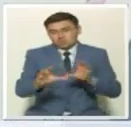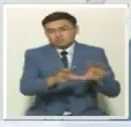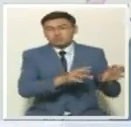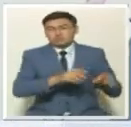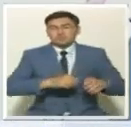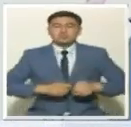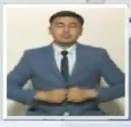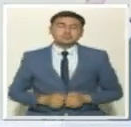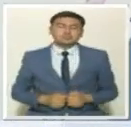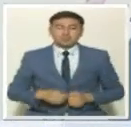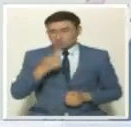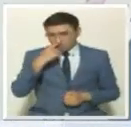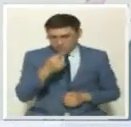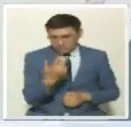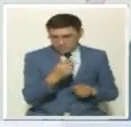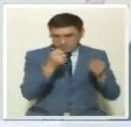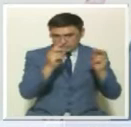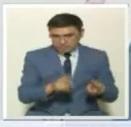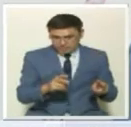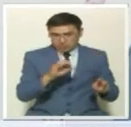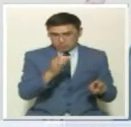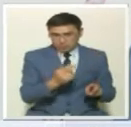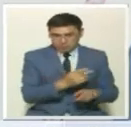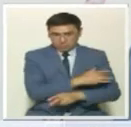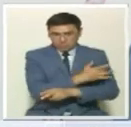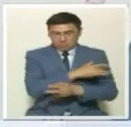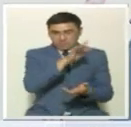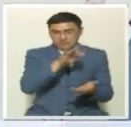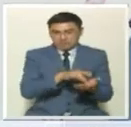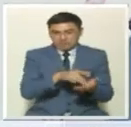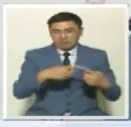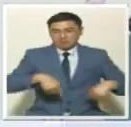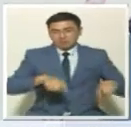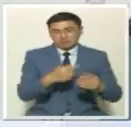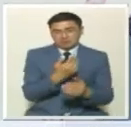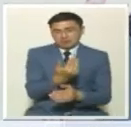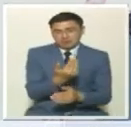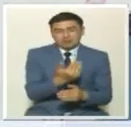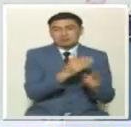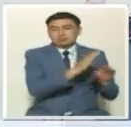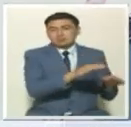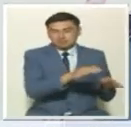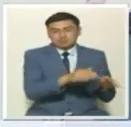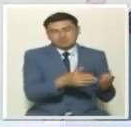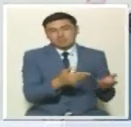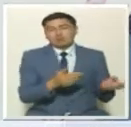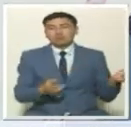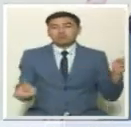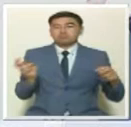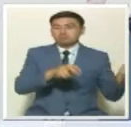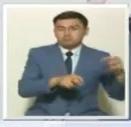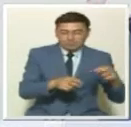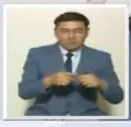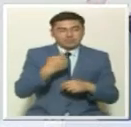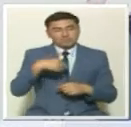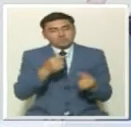Сайын нөмір 3-ші арнаулы әлеуметтік қызмет көрсету орталығының балаларына келіп құттықтап, яғни